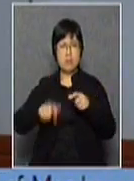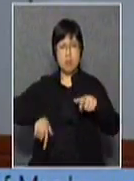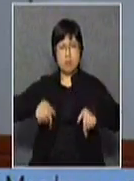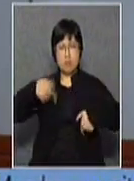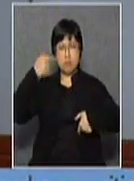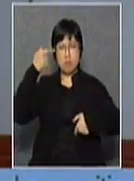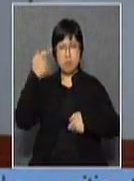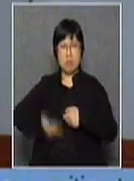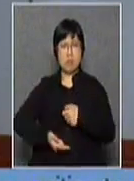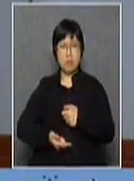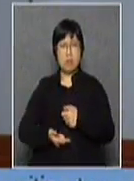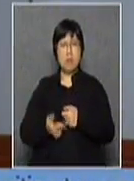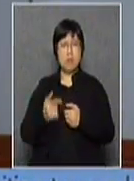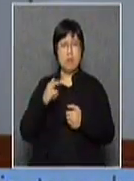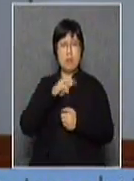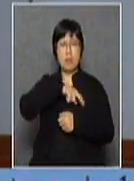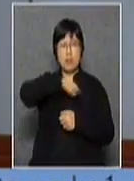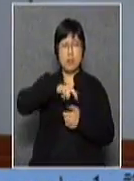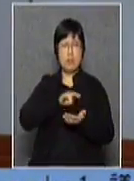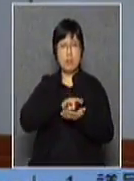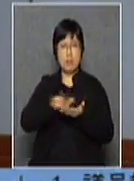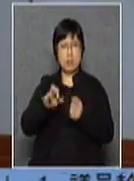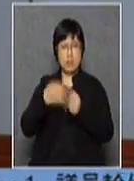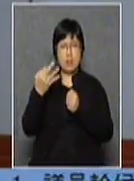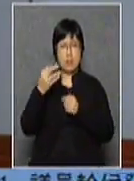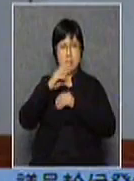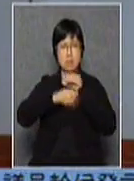嘅機場第三條跑道嘅工程，